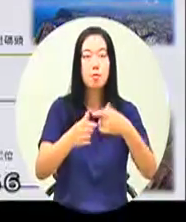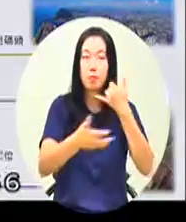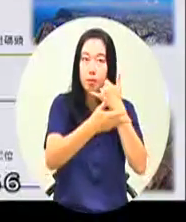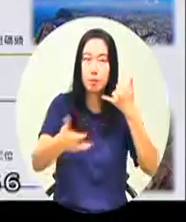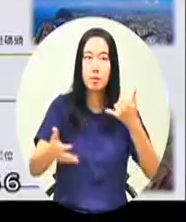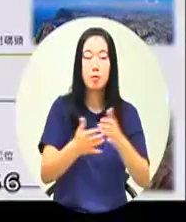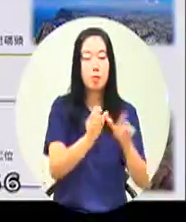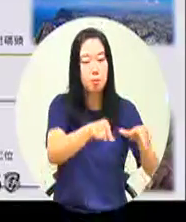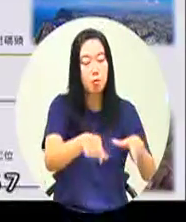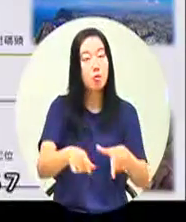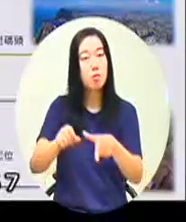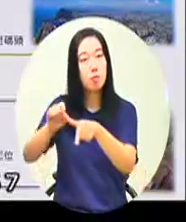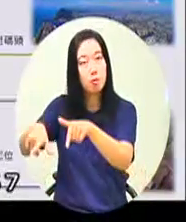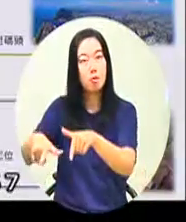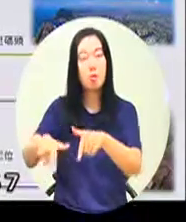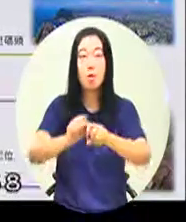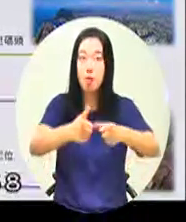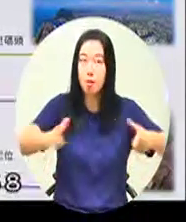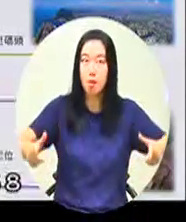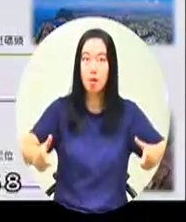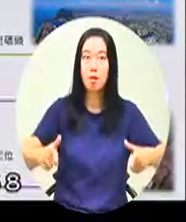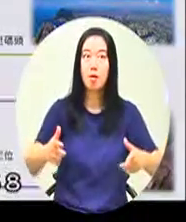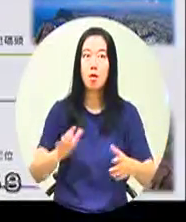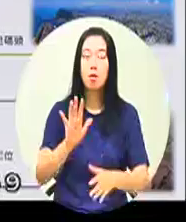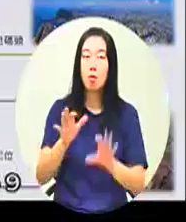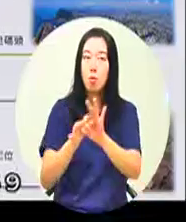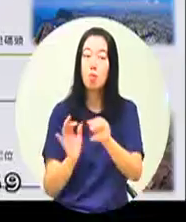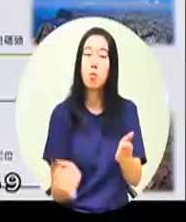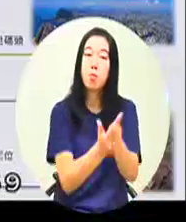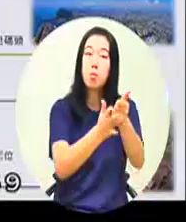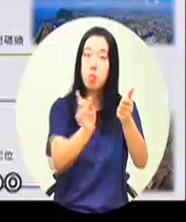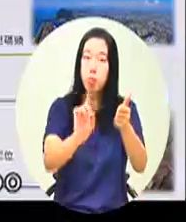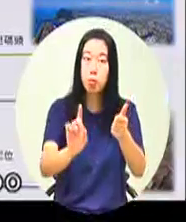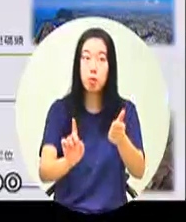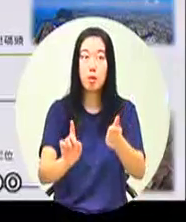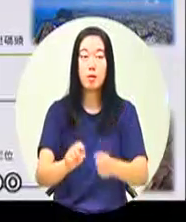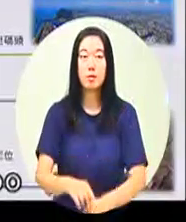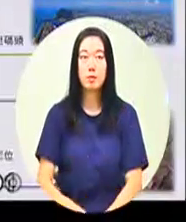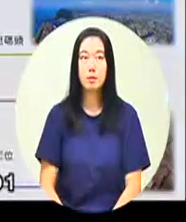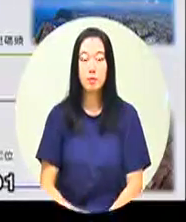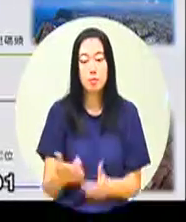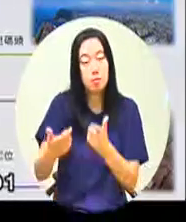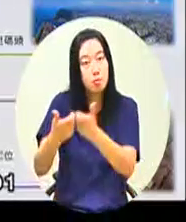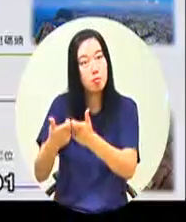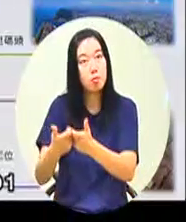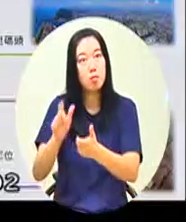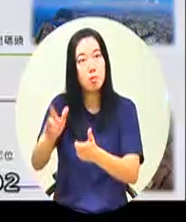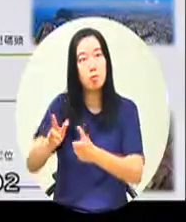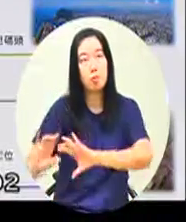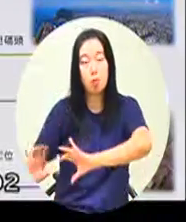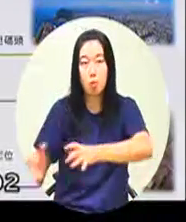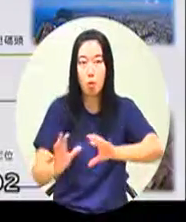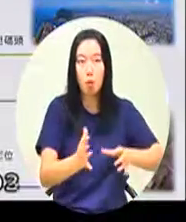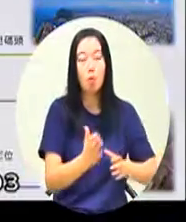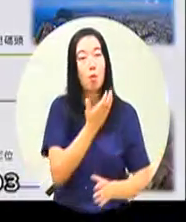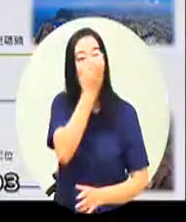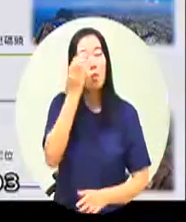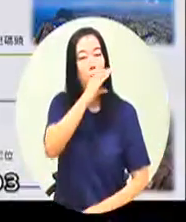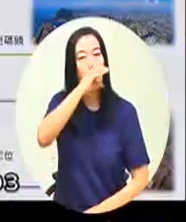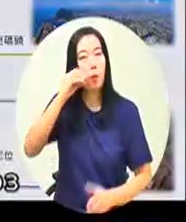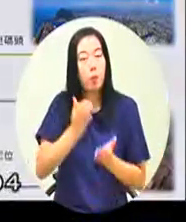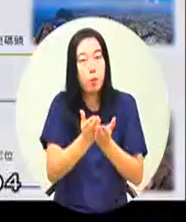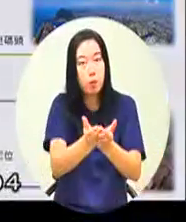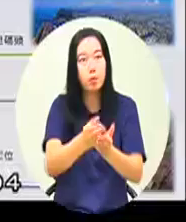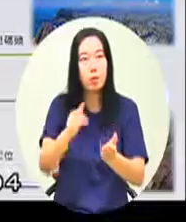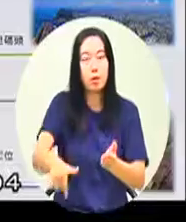产业开发基础建设相关主要推动的项目有，配合相关的国际邮轮的航商、港务公司以及